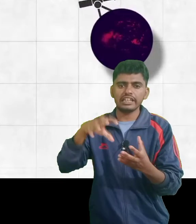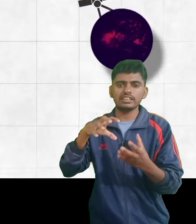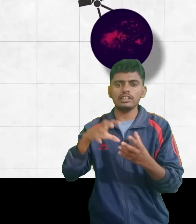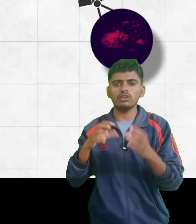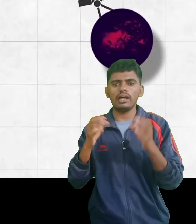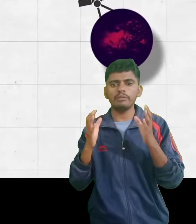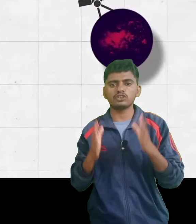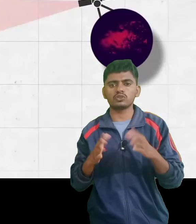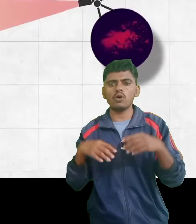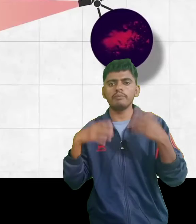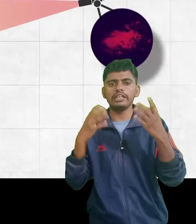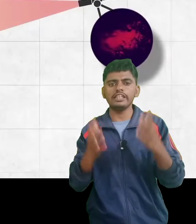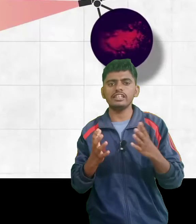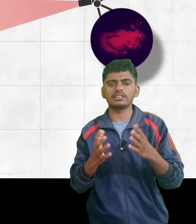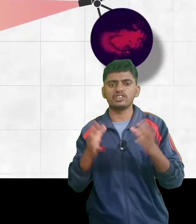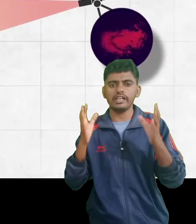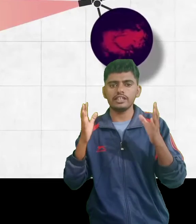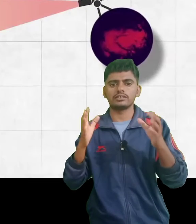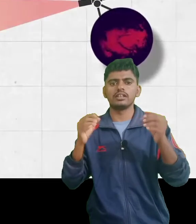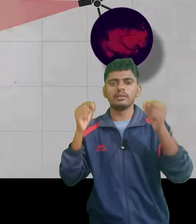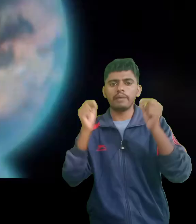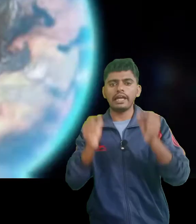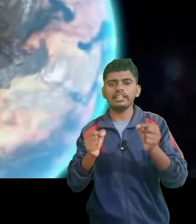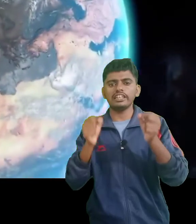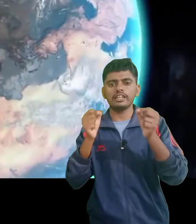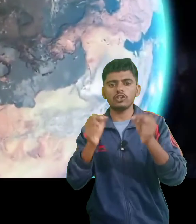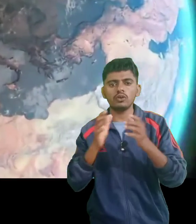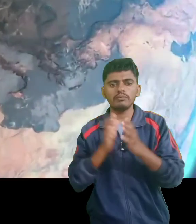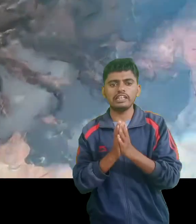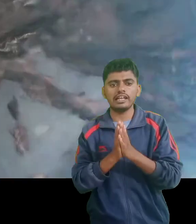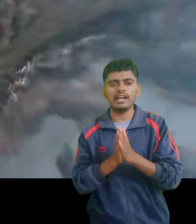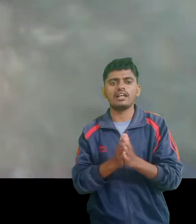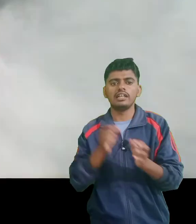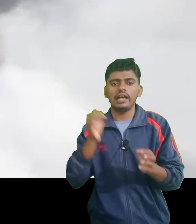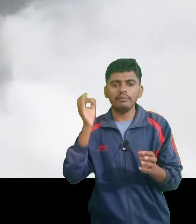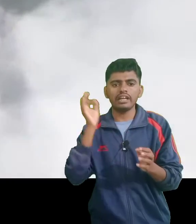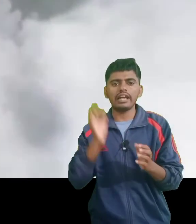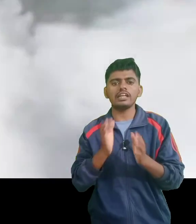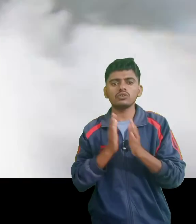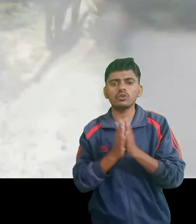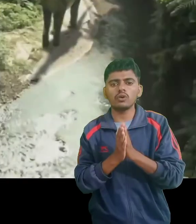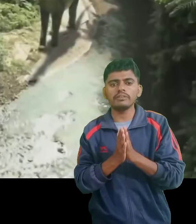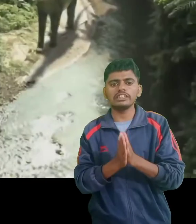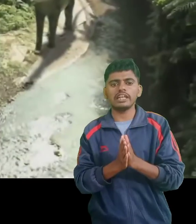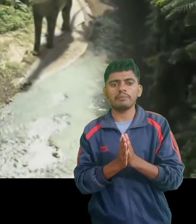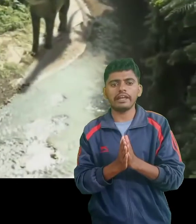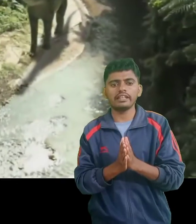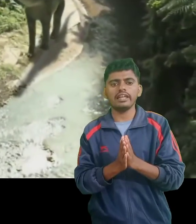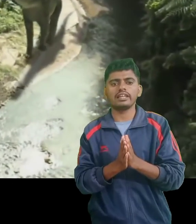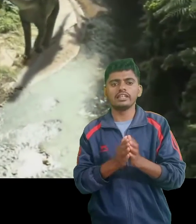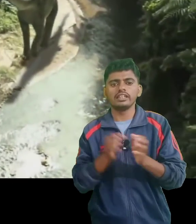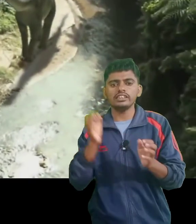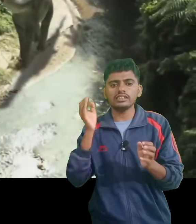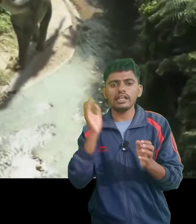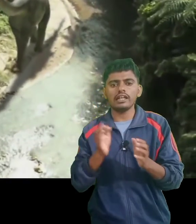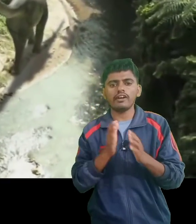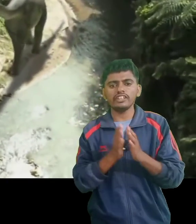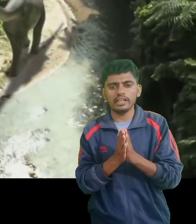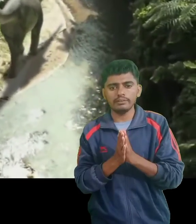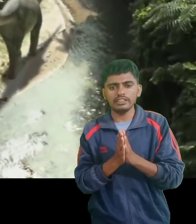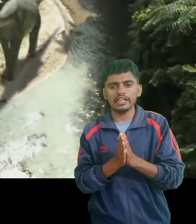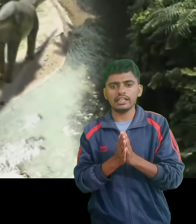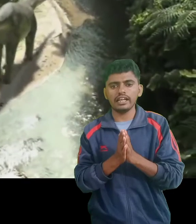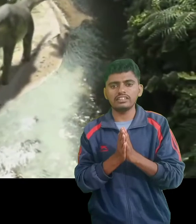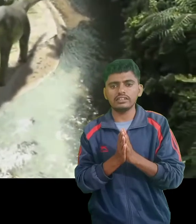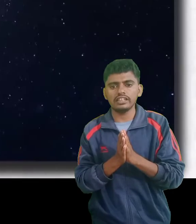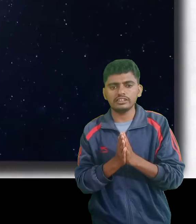की तरफ देखते हैं तो हमें 100 मिलियन ईयर्स पहले देखने को मिलेगा, हम डायनासोर को भी देख पाएंगे। इसके अलावा